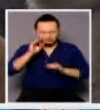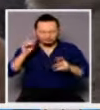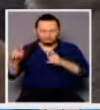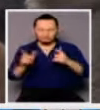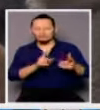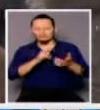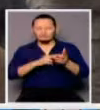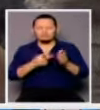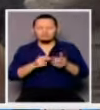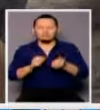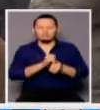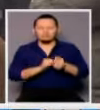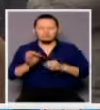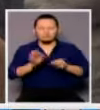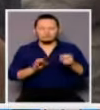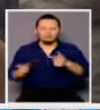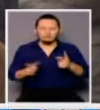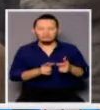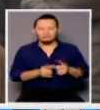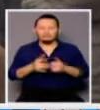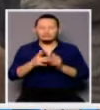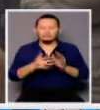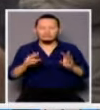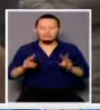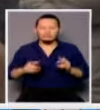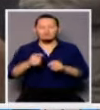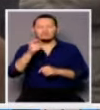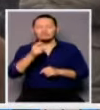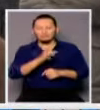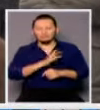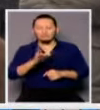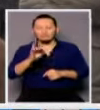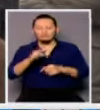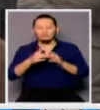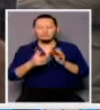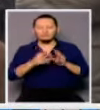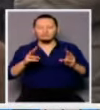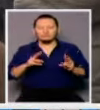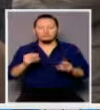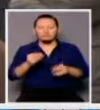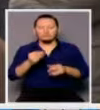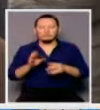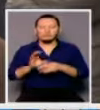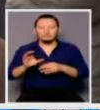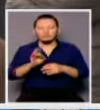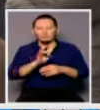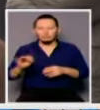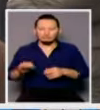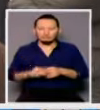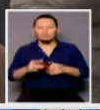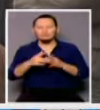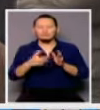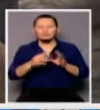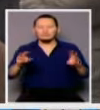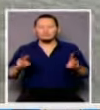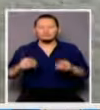жаңағы сметін составып кетіп, неге әкіметқа бердік деді. Бірақ ғарды әкіметтан ақша бөлінбей тұр деді. Ғарды әкіметтан ақша